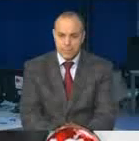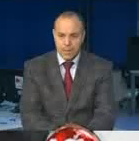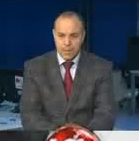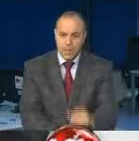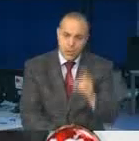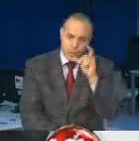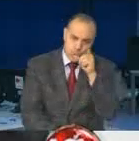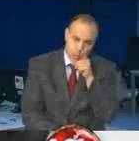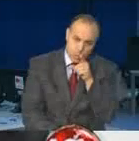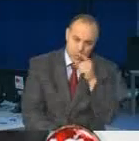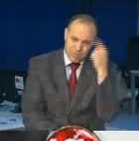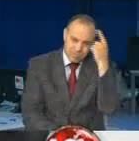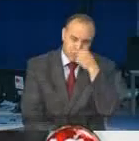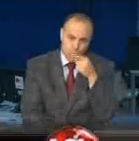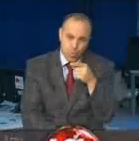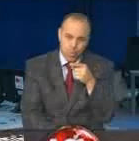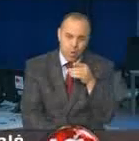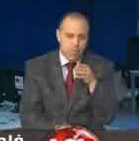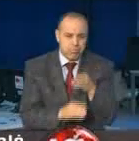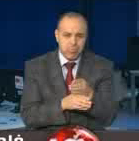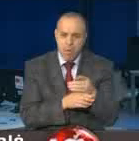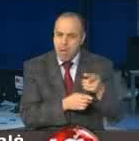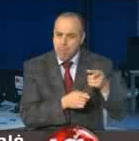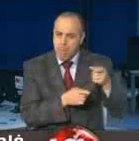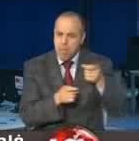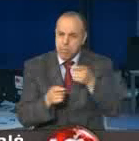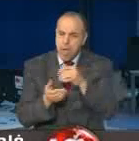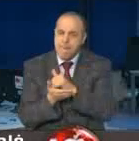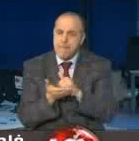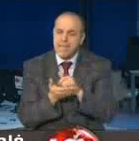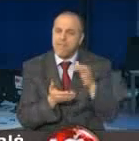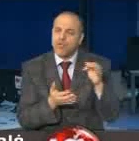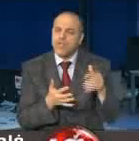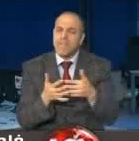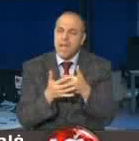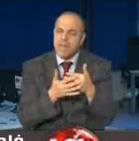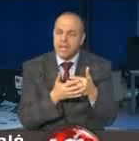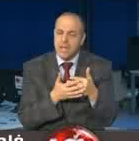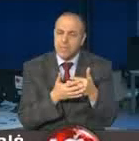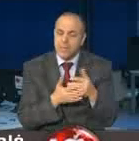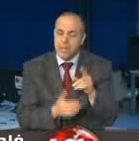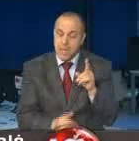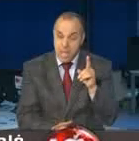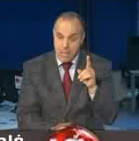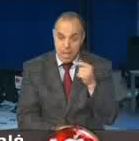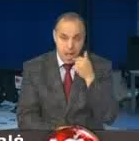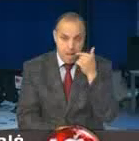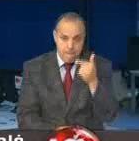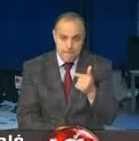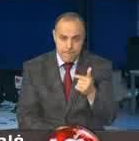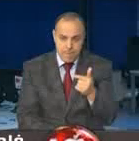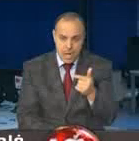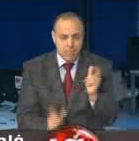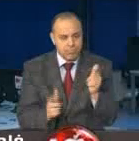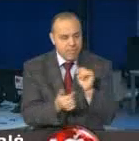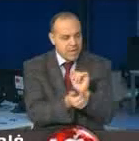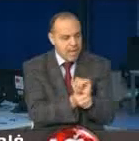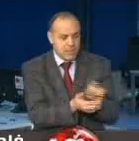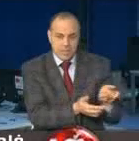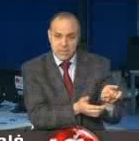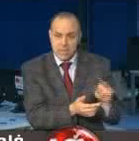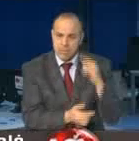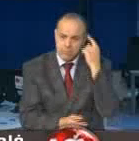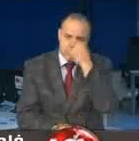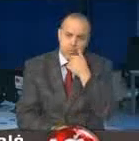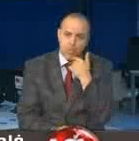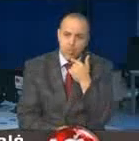هذه الصور هي للمشتبه به في حادثة إطلاق النار في مطار فورت لودردايل بولاية فلوريدا الأمريكية بعد أن أودع السجن.